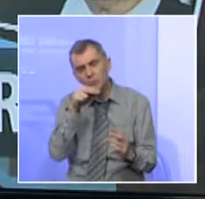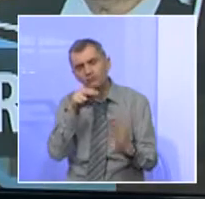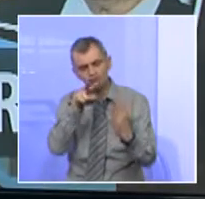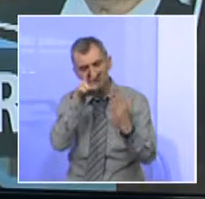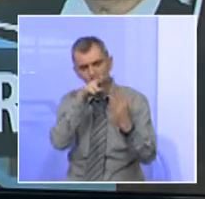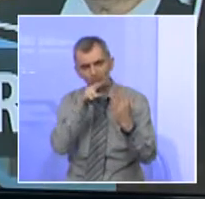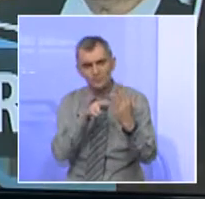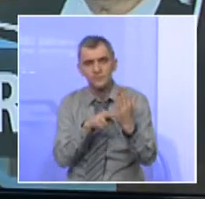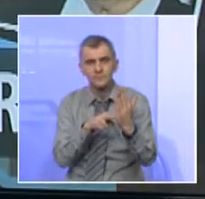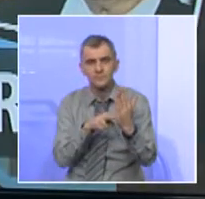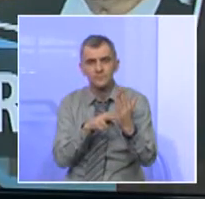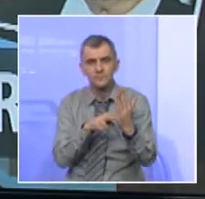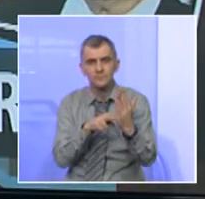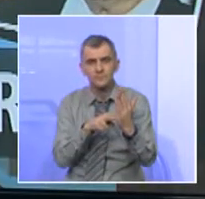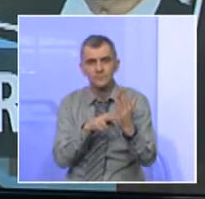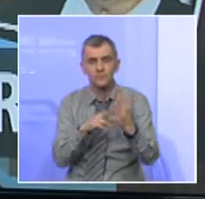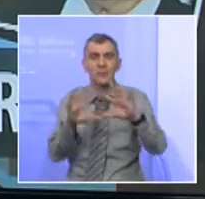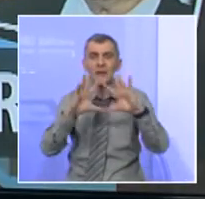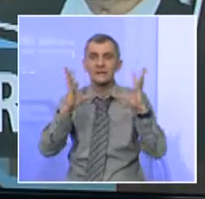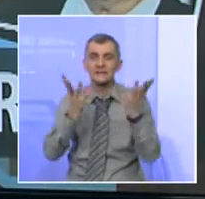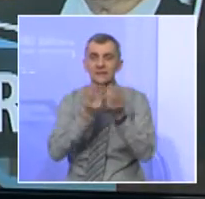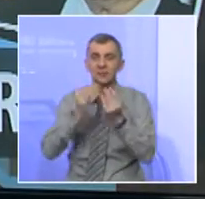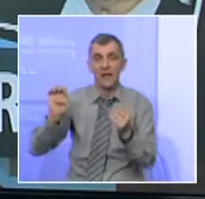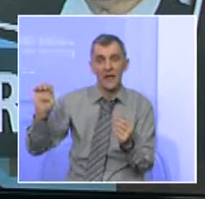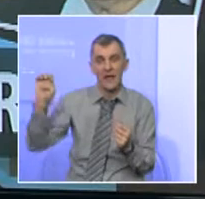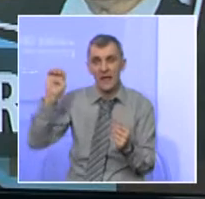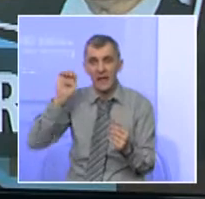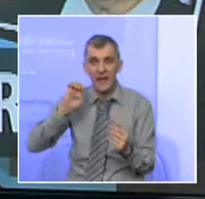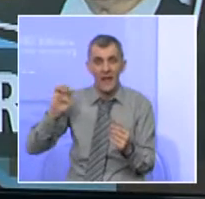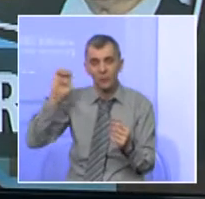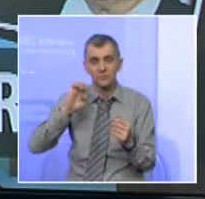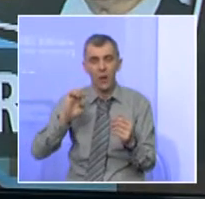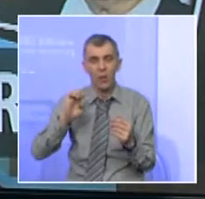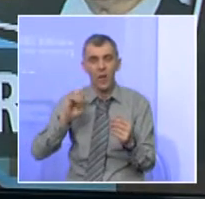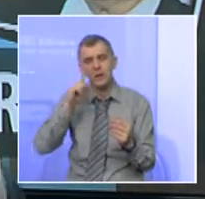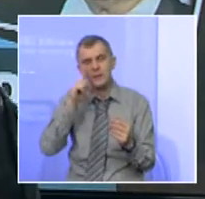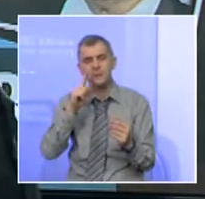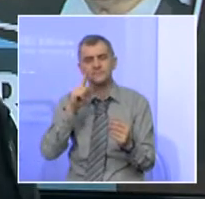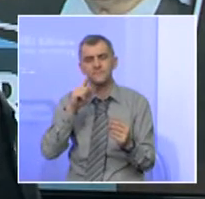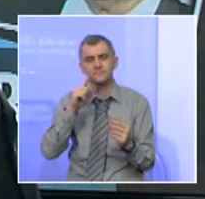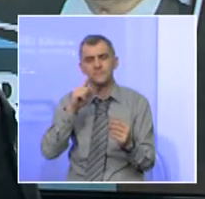iz reakcije zajedničke Europske unije i Američke ambasade,